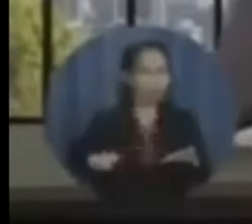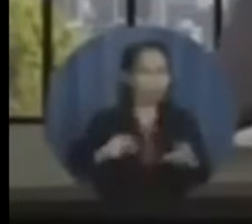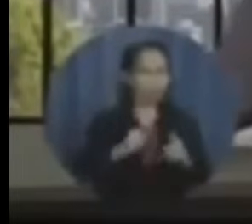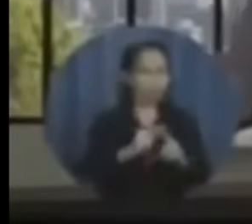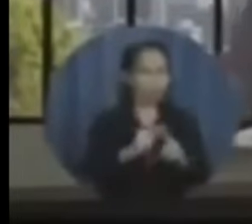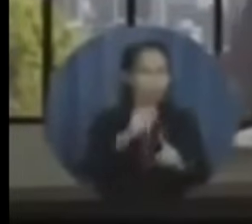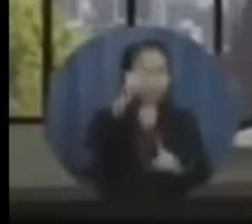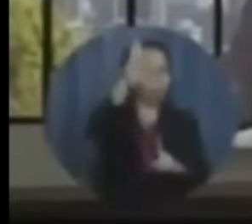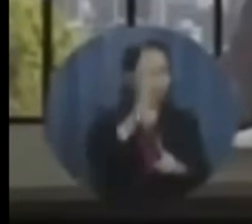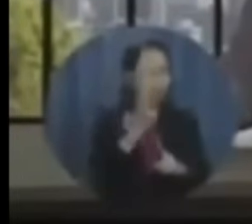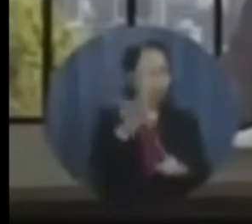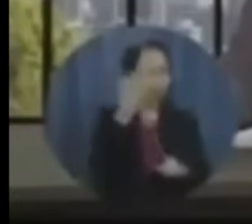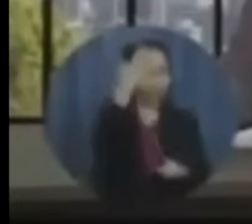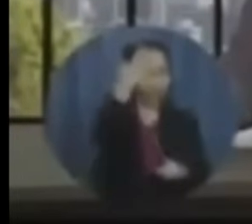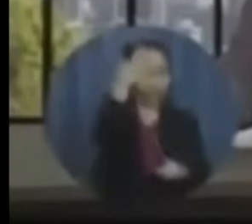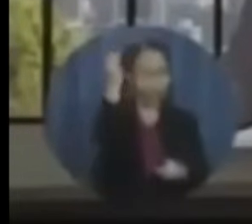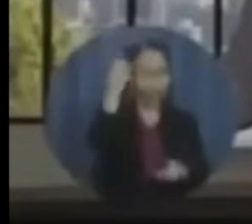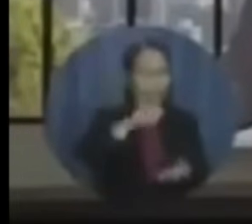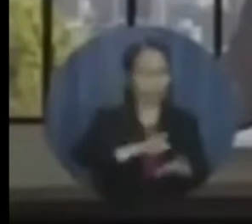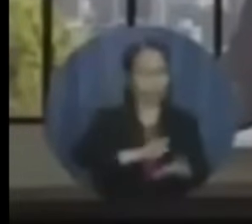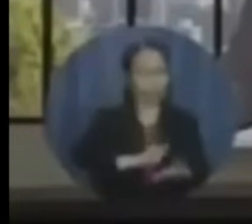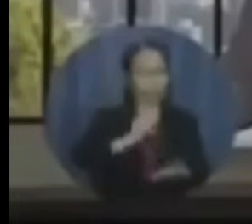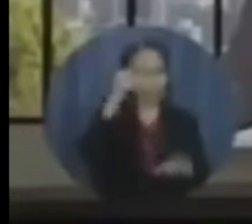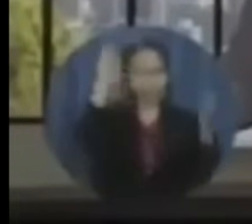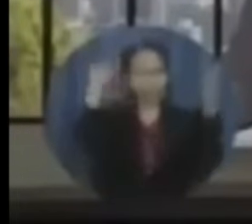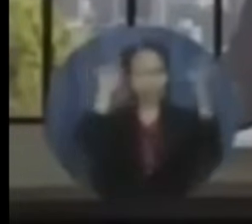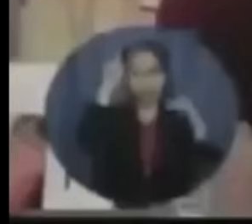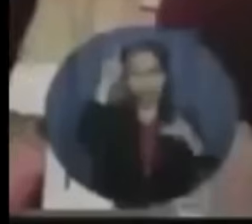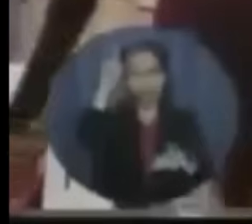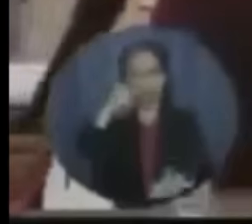nakakaalam doon. Naintindihan mo sana ako, kapatid na Joma.